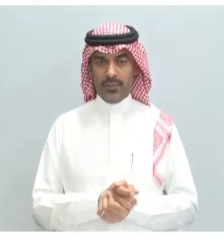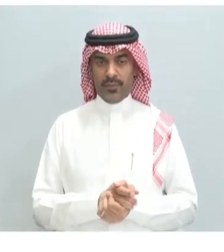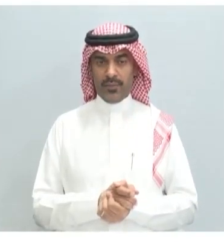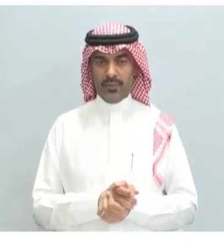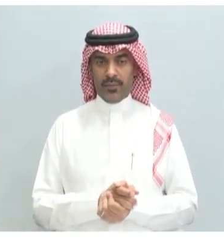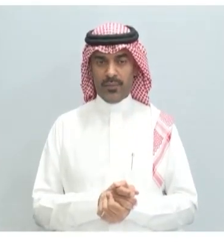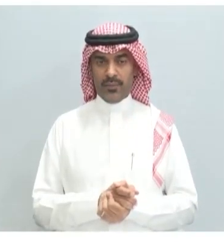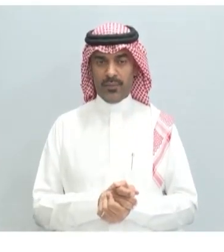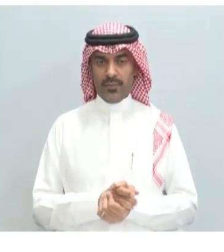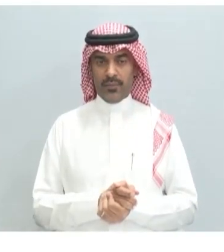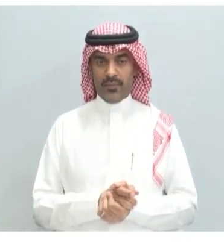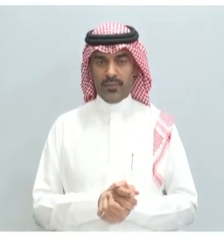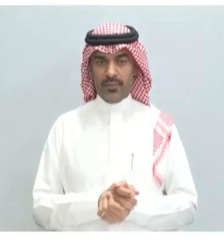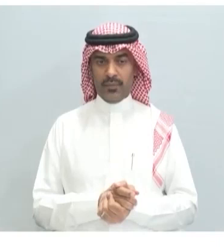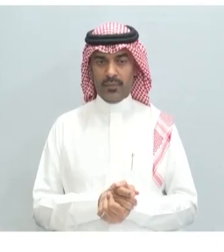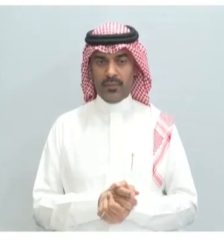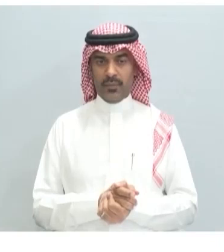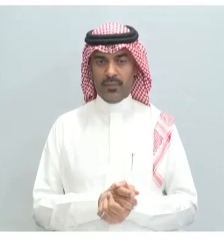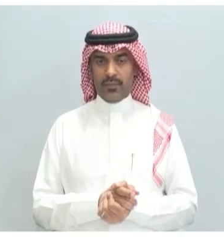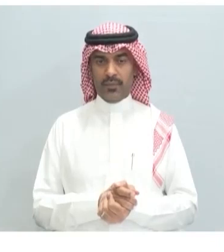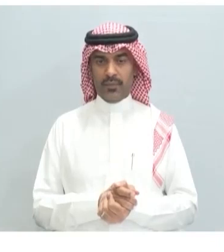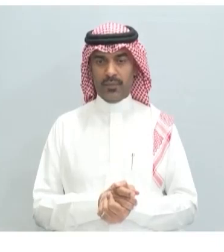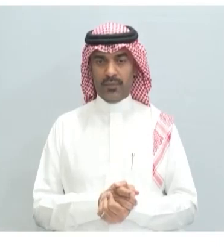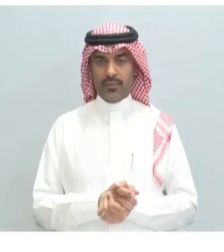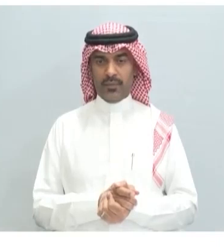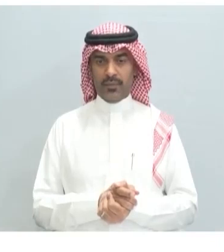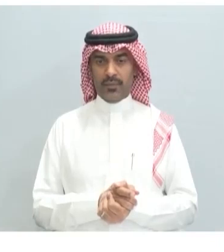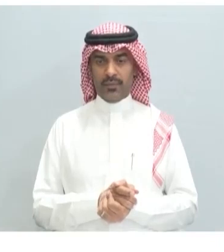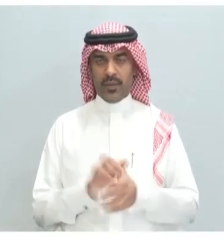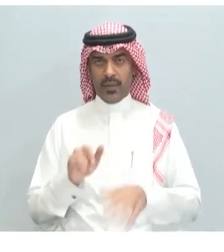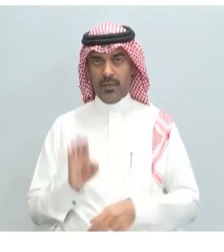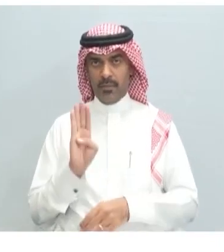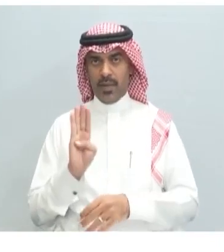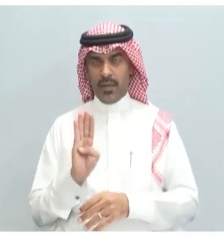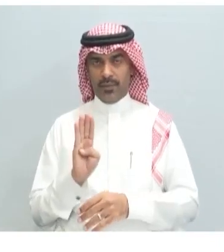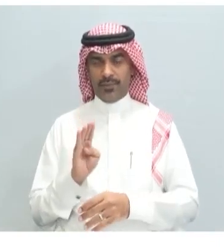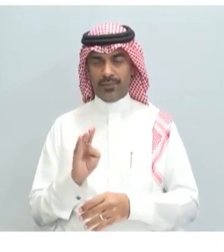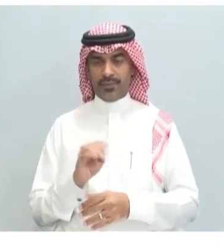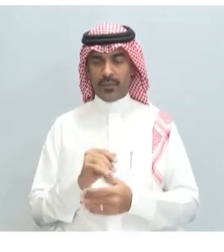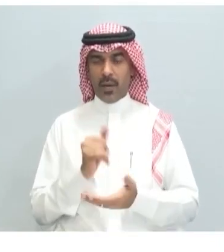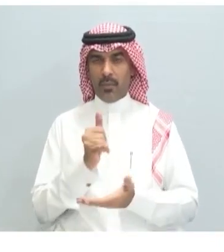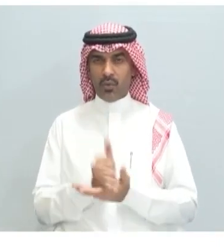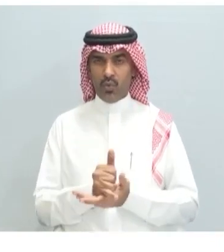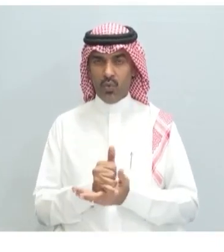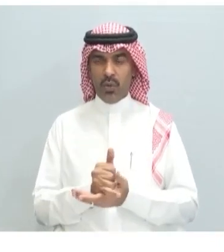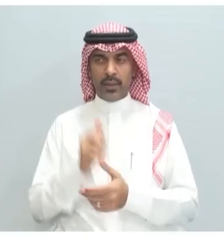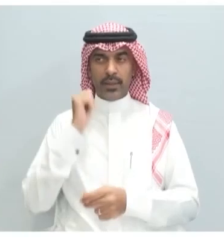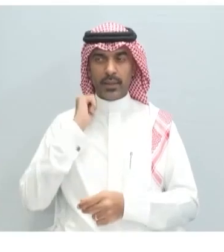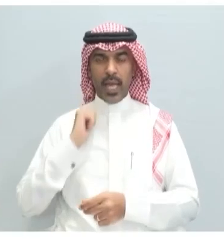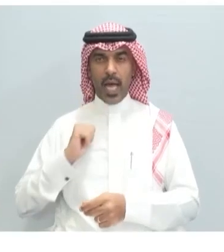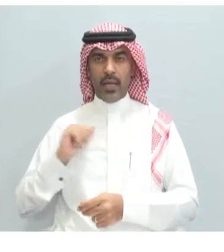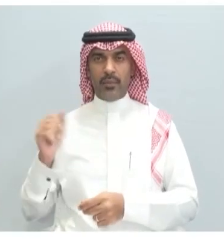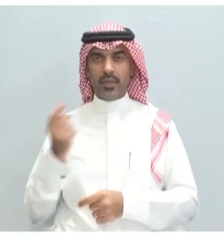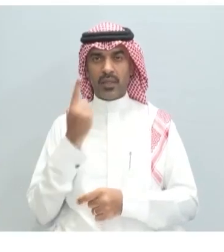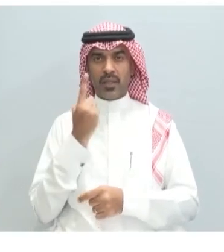مختلفتين يعني يا صف ثاني يا صف ثالث ب المسؤول طالب من الصف الاول